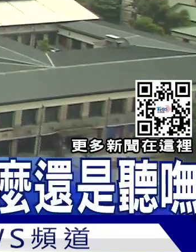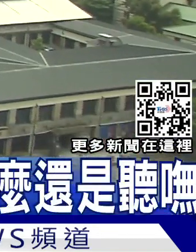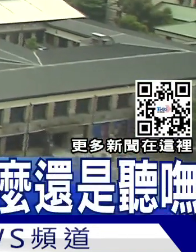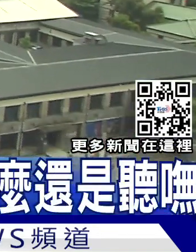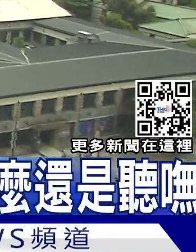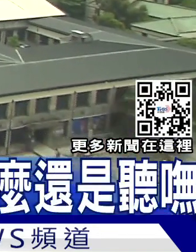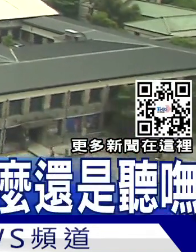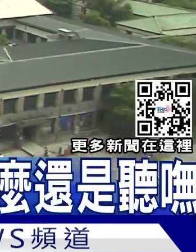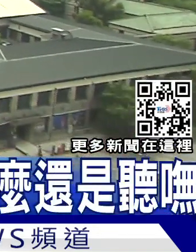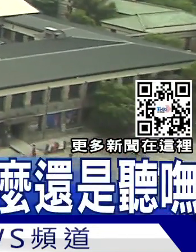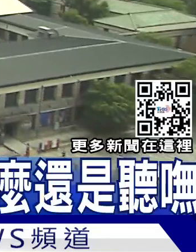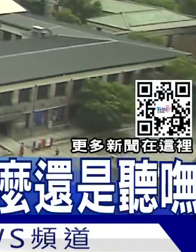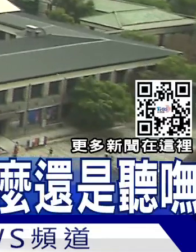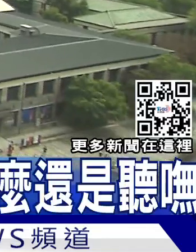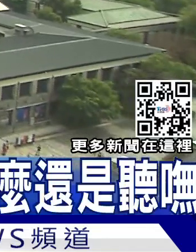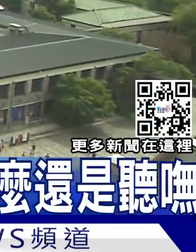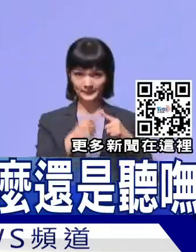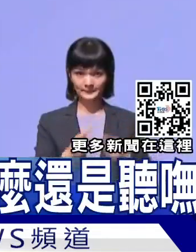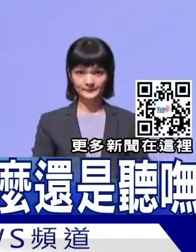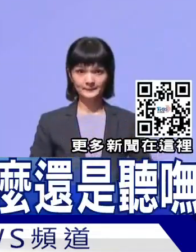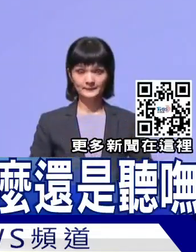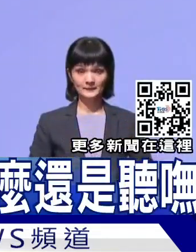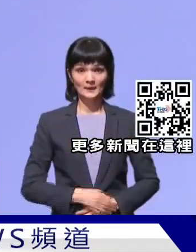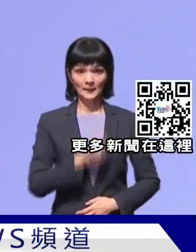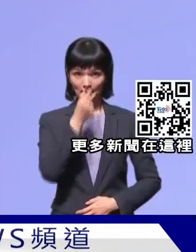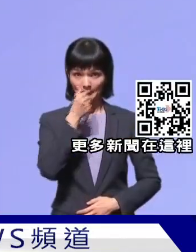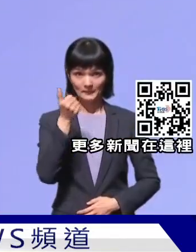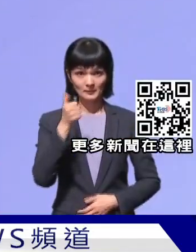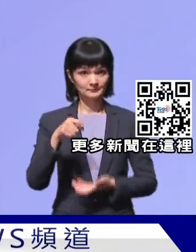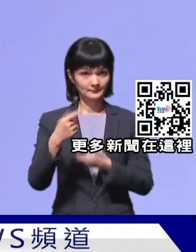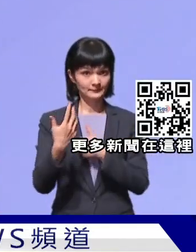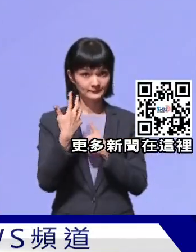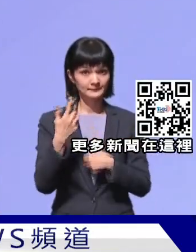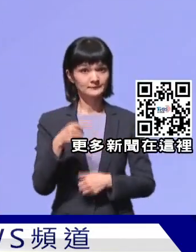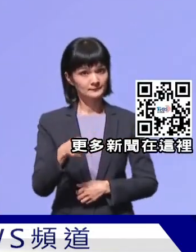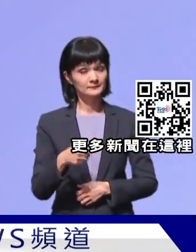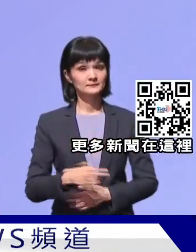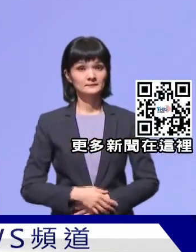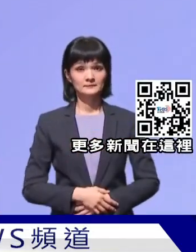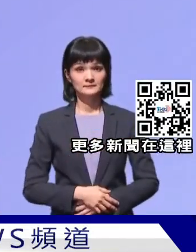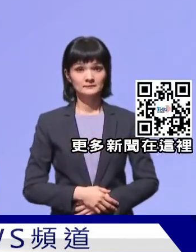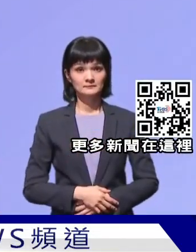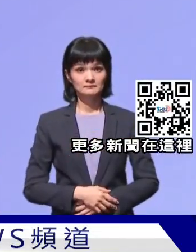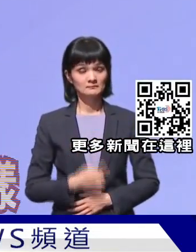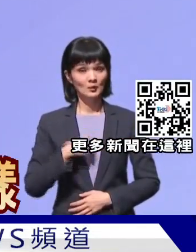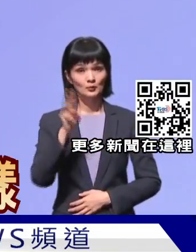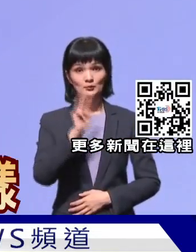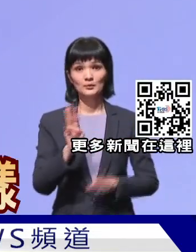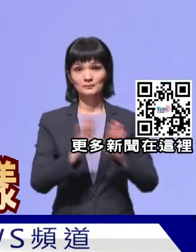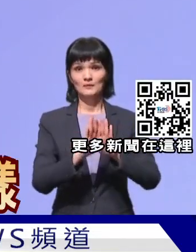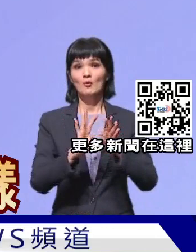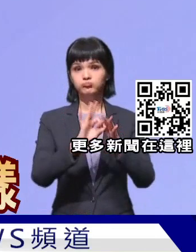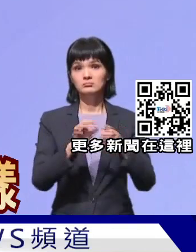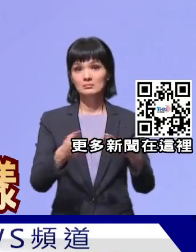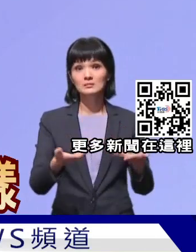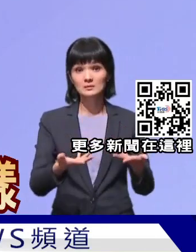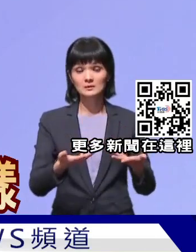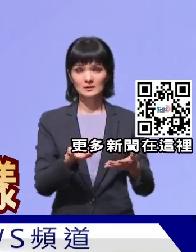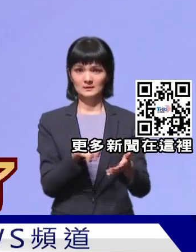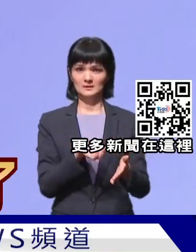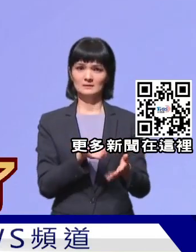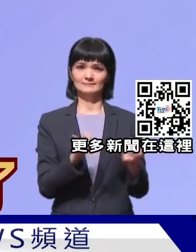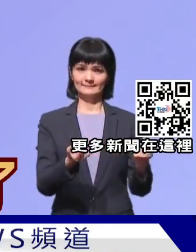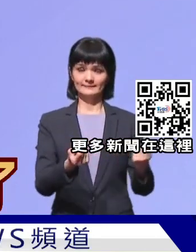反击，陈时中也有。 蒋万安委员的提问，在问说水门的关闭，其实他又刚刚一